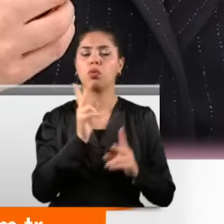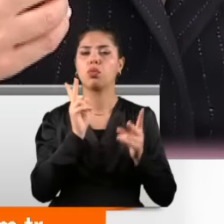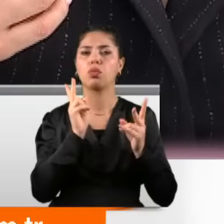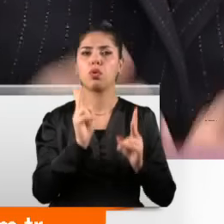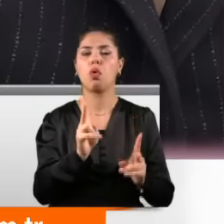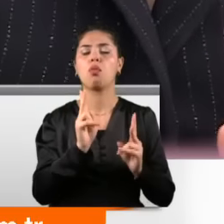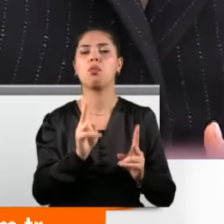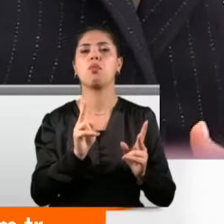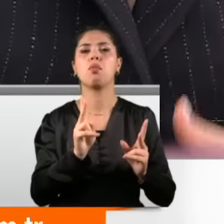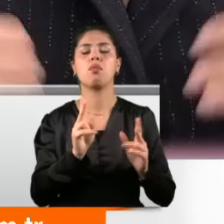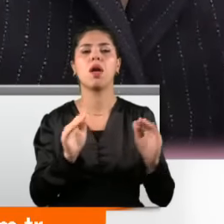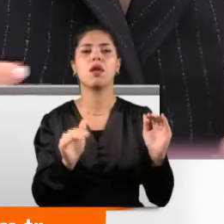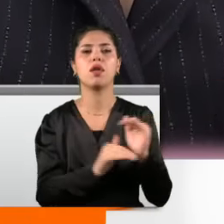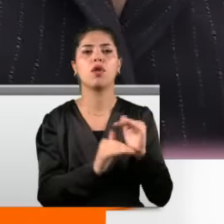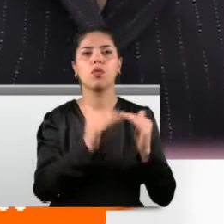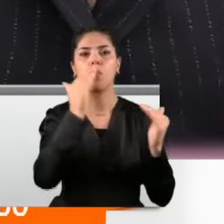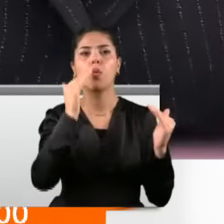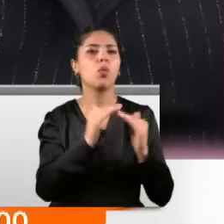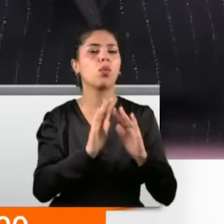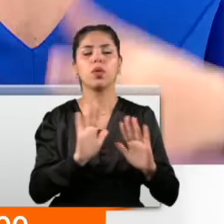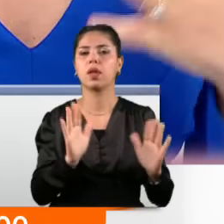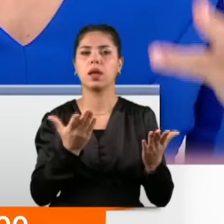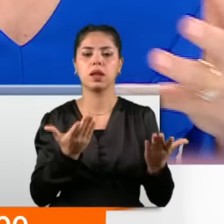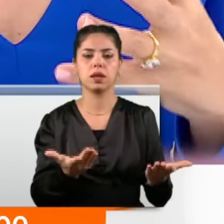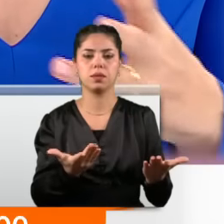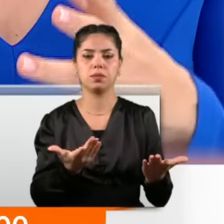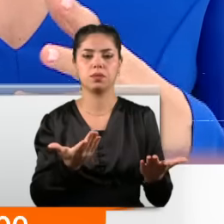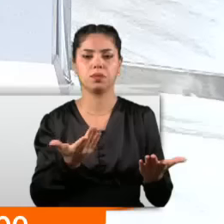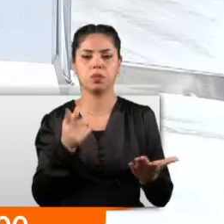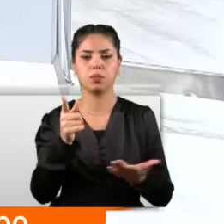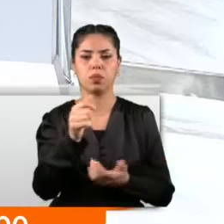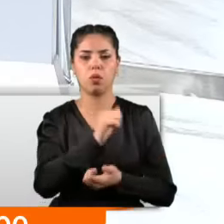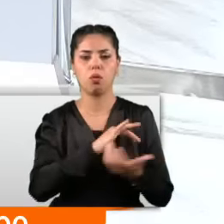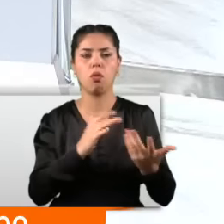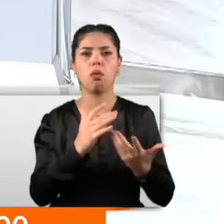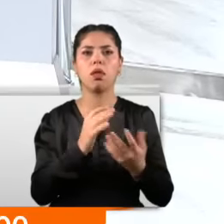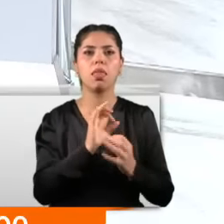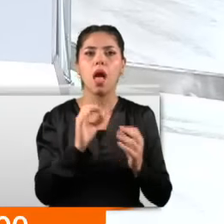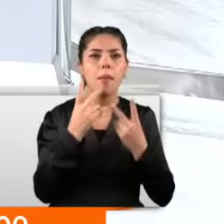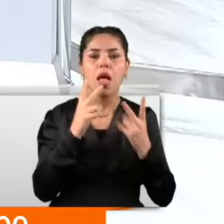normal yaşamın olağan akışına ters. Her şey böyle o kadar havada ki...